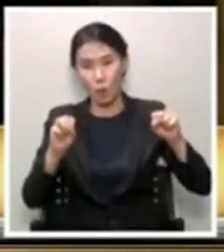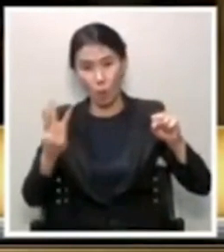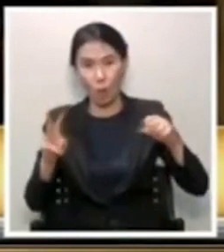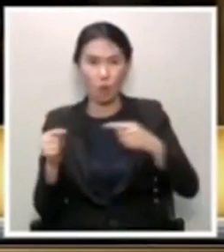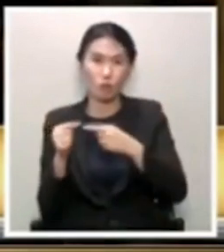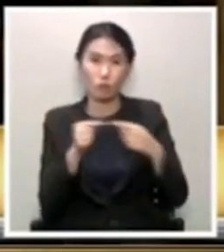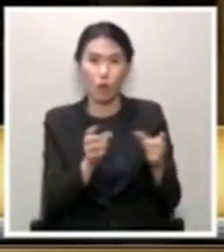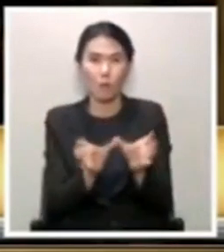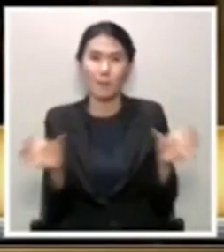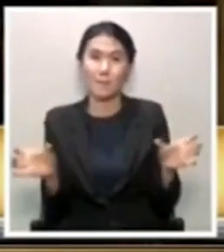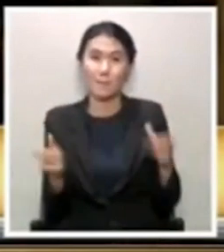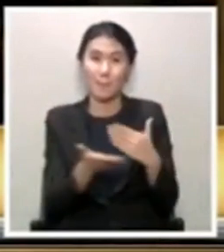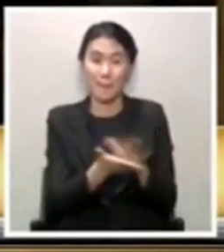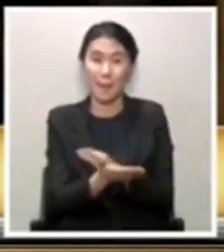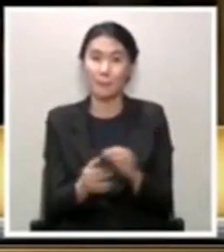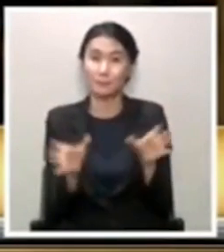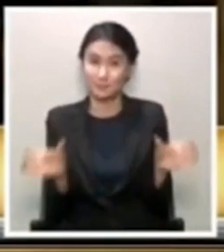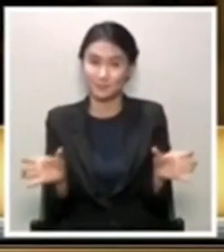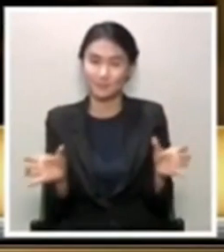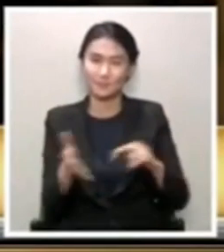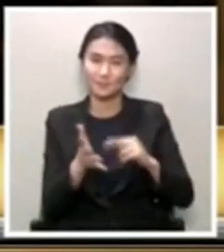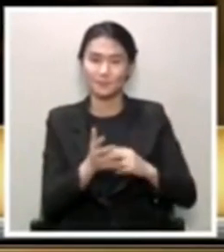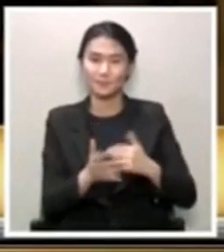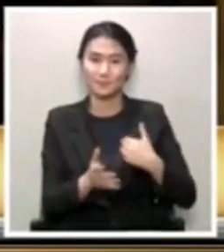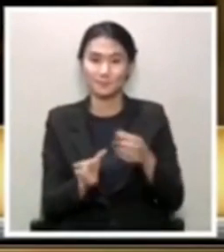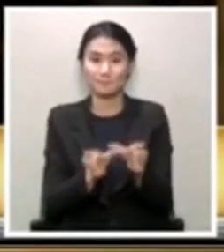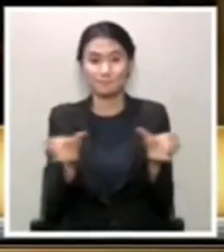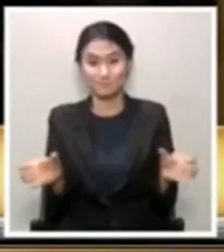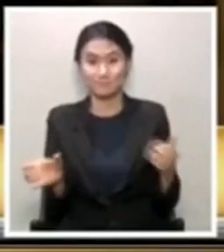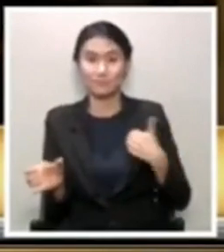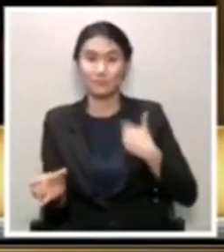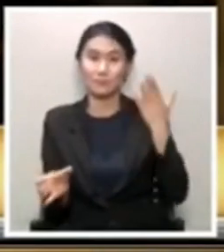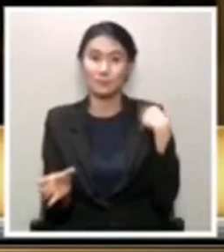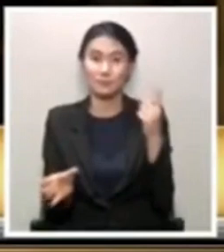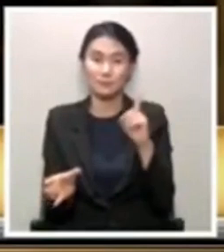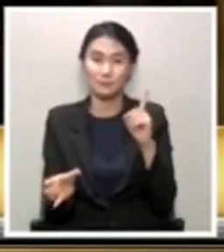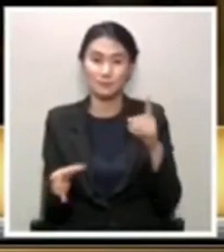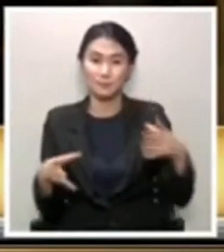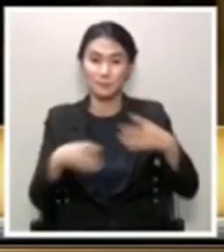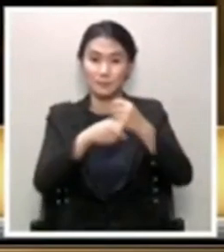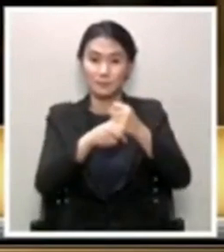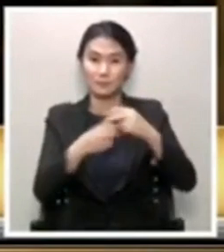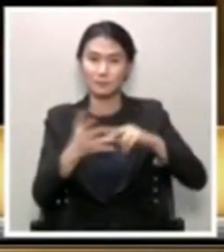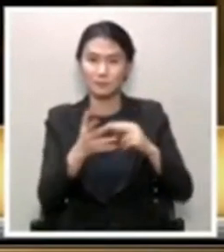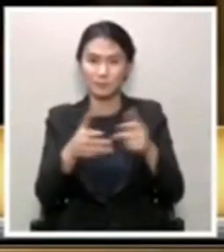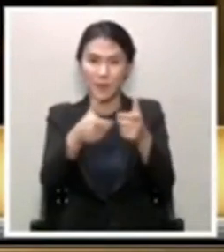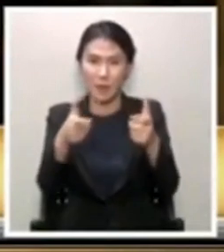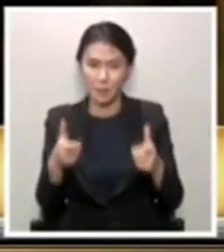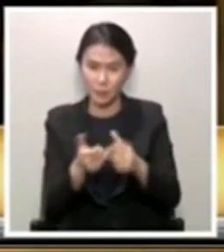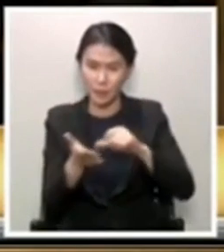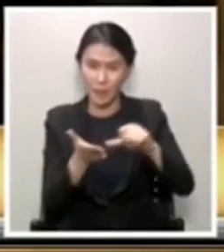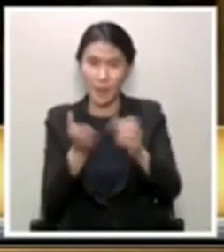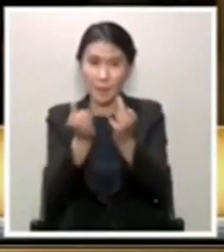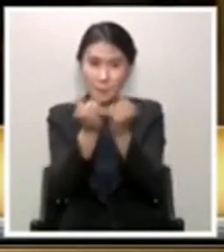บ2สภาพอเราเป็นรัฐธรรมนูญเราใช้ระบบ2สภาแล้วเนี่ยครับปรากฏว่าทุกฉบับก็เขียนตรงกันหมดคือการแก้รัฐธร